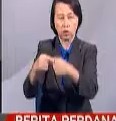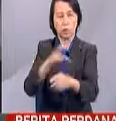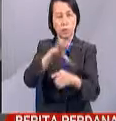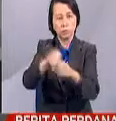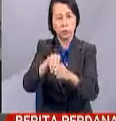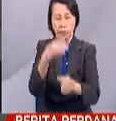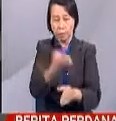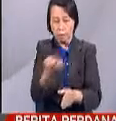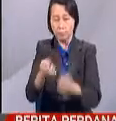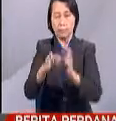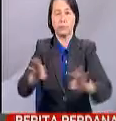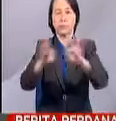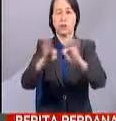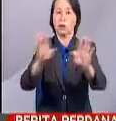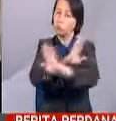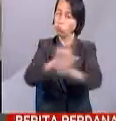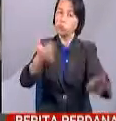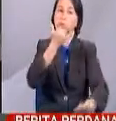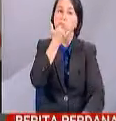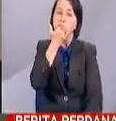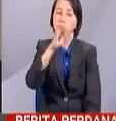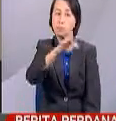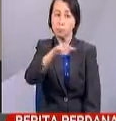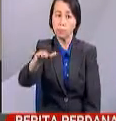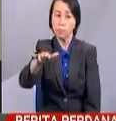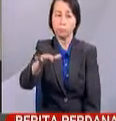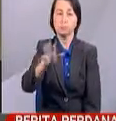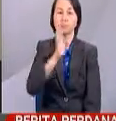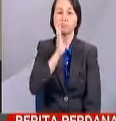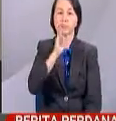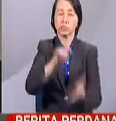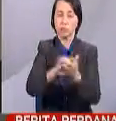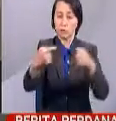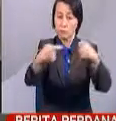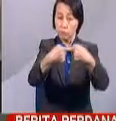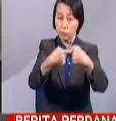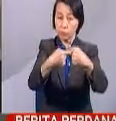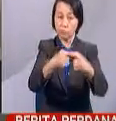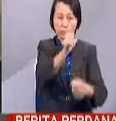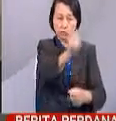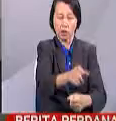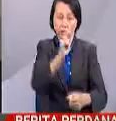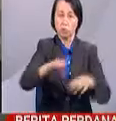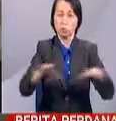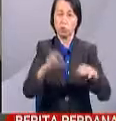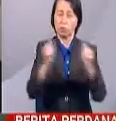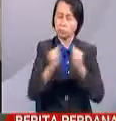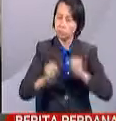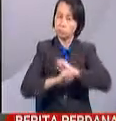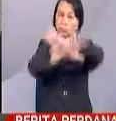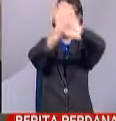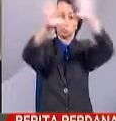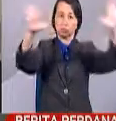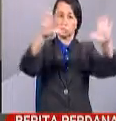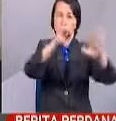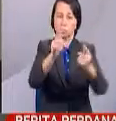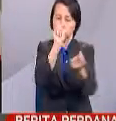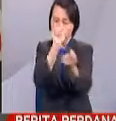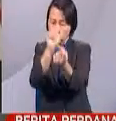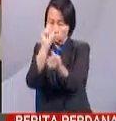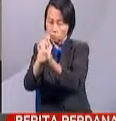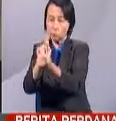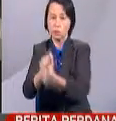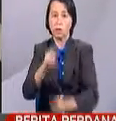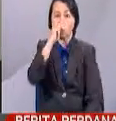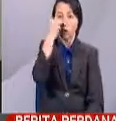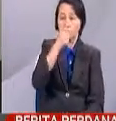penting dan bukan hanya kesalahan ejaan jelas beliau pertuduhan terhadap tertuduh mesti dibuat dengan jelas dan spesifik Datuk